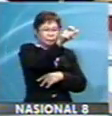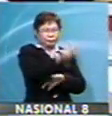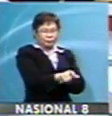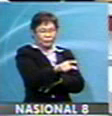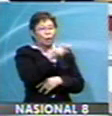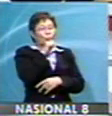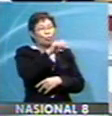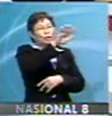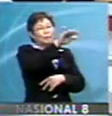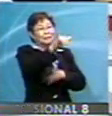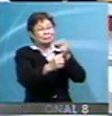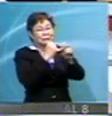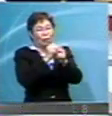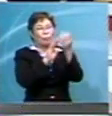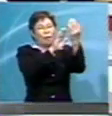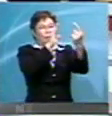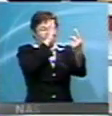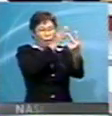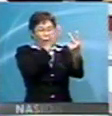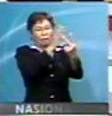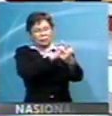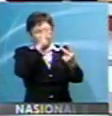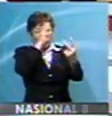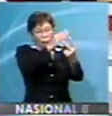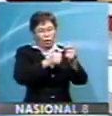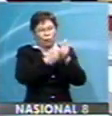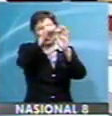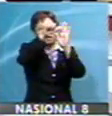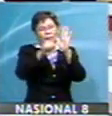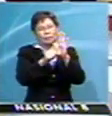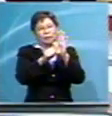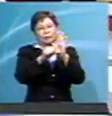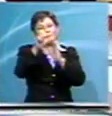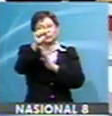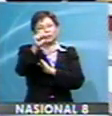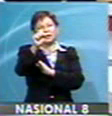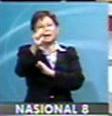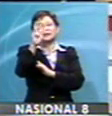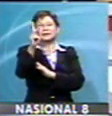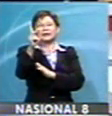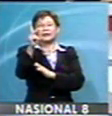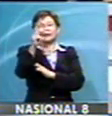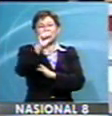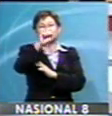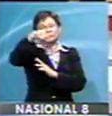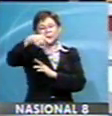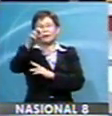Saad 56 tahun berdepan dua pertuduhan dan didakwa mengikut akta seruhanjaya pencegahan rasuah Malaysia